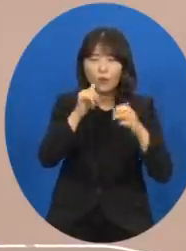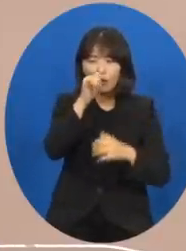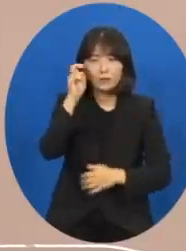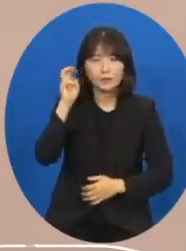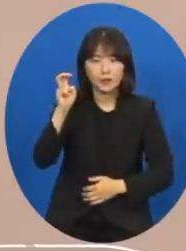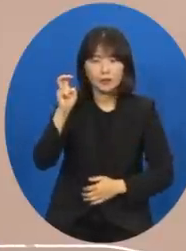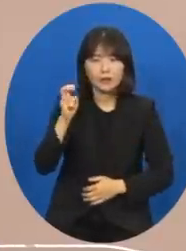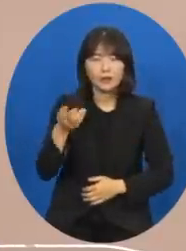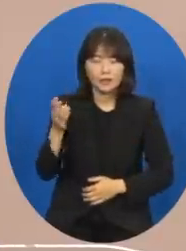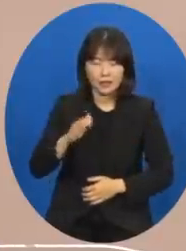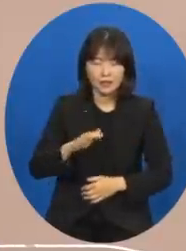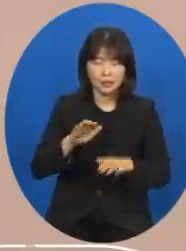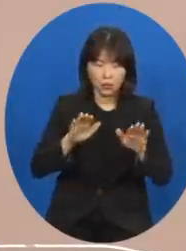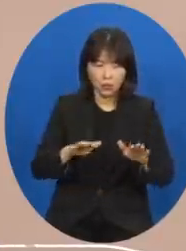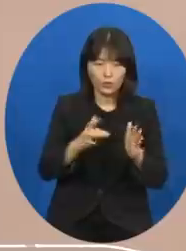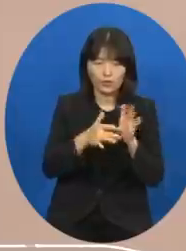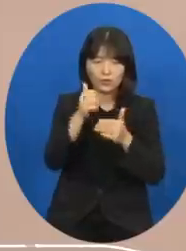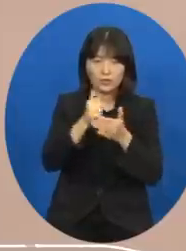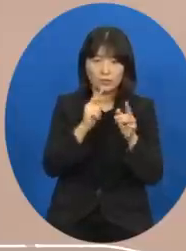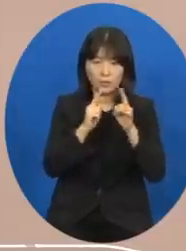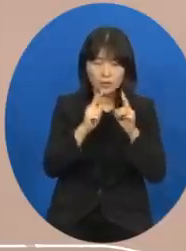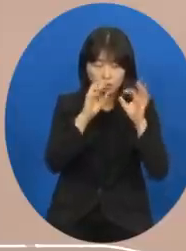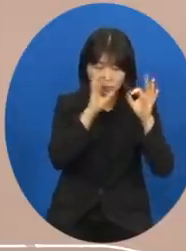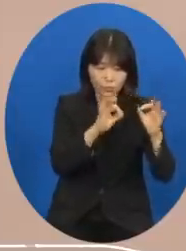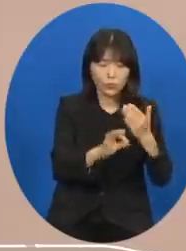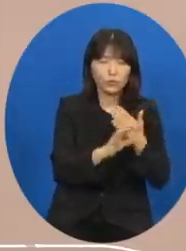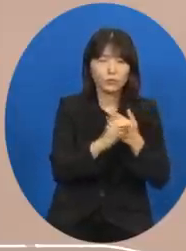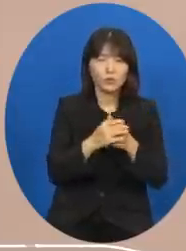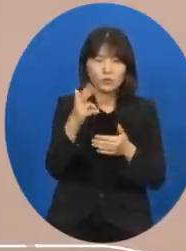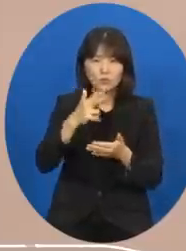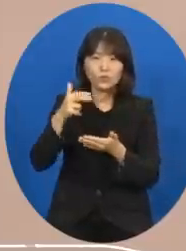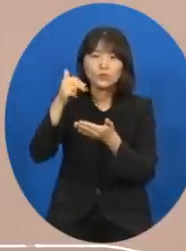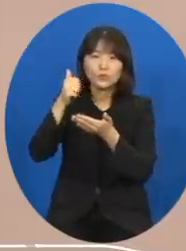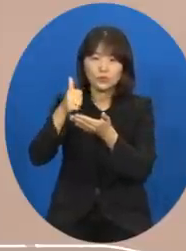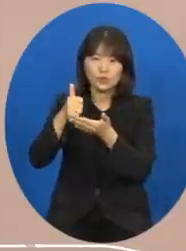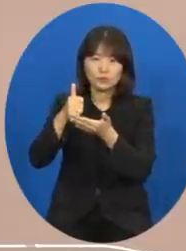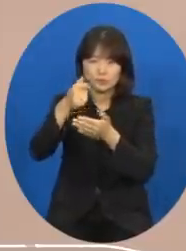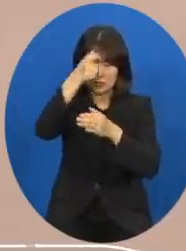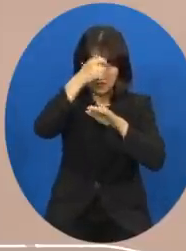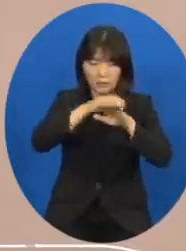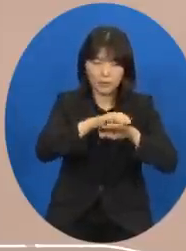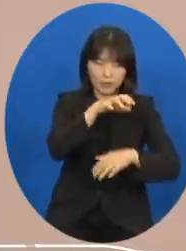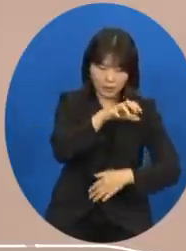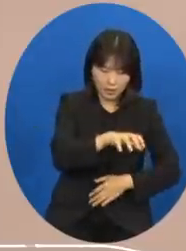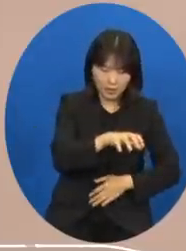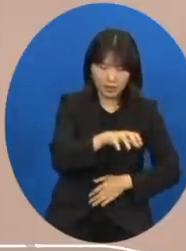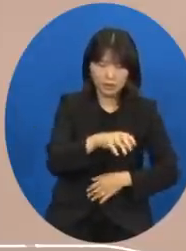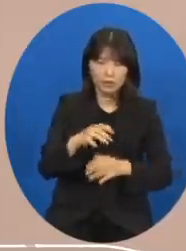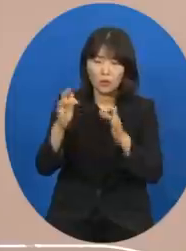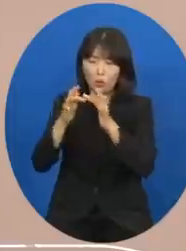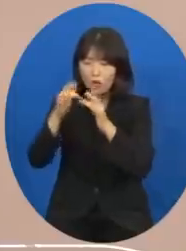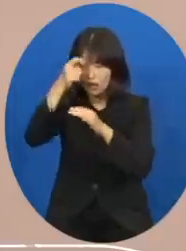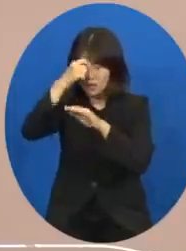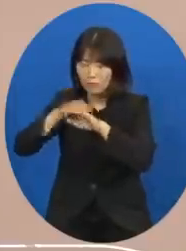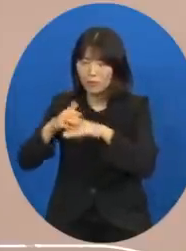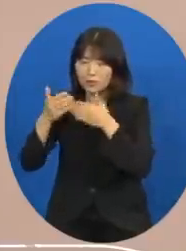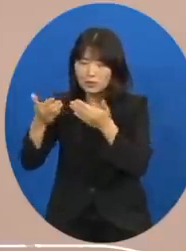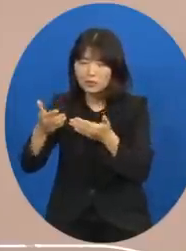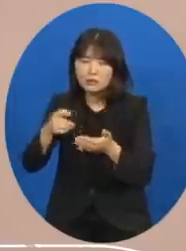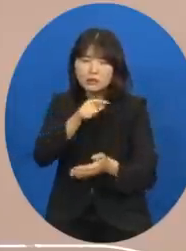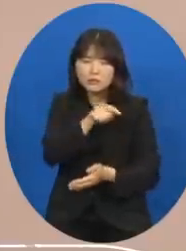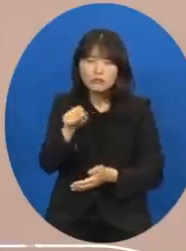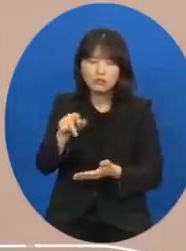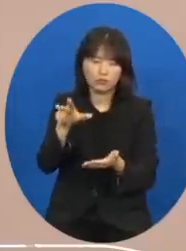오늘 예수님의 말씀을 비추어 보면 주님은 예배당에서 예배하는 거나 온라인으로 예배하는 게 문제가